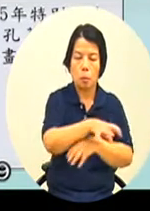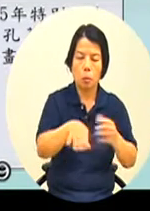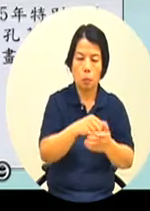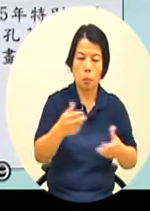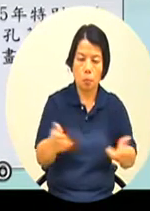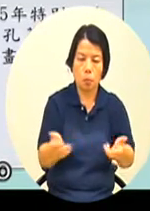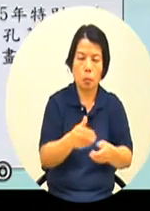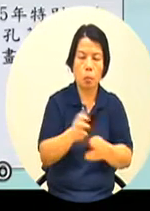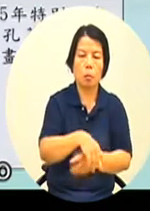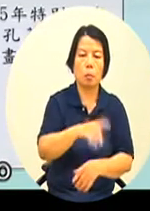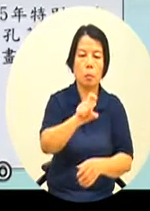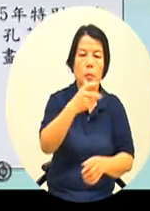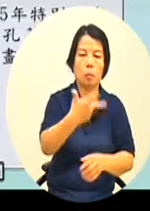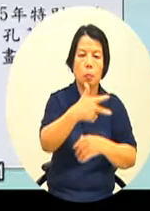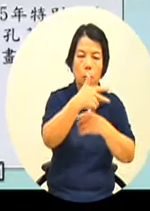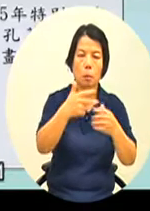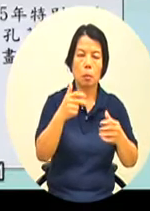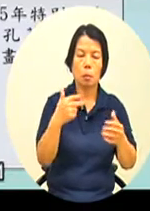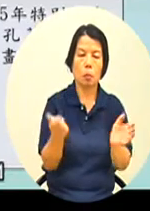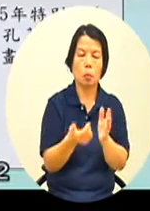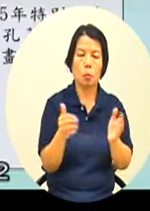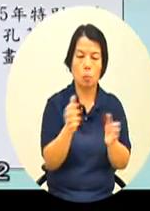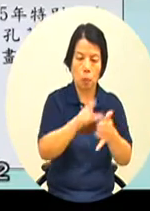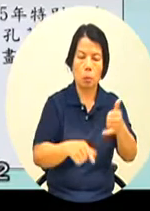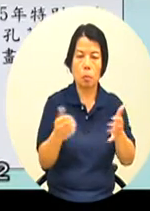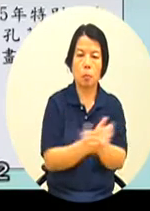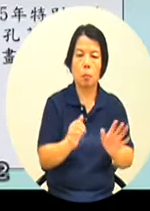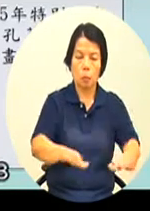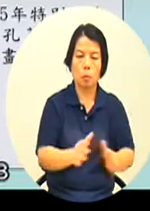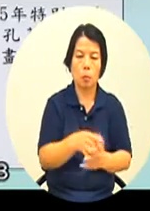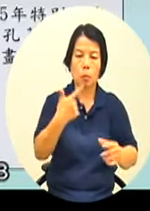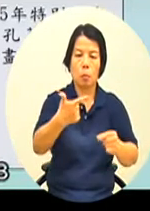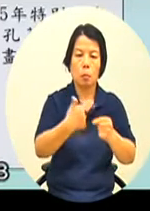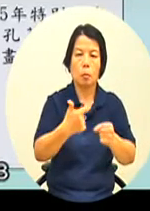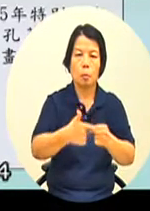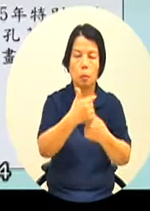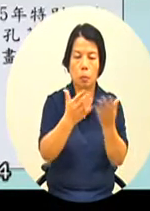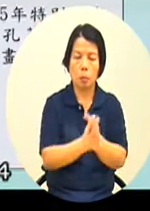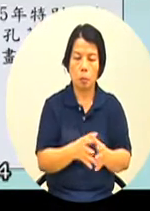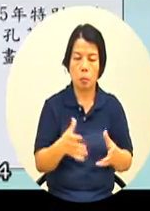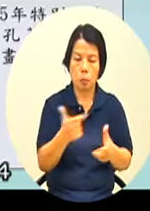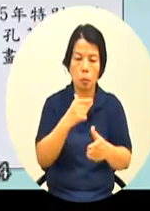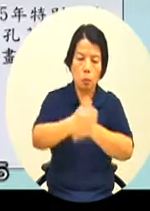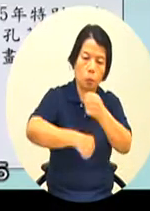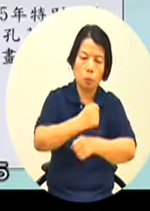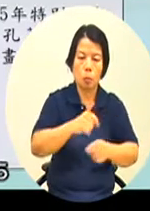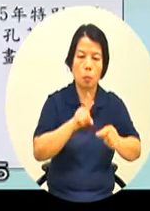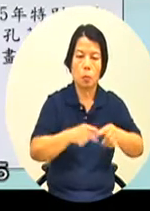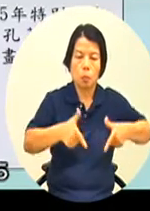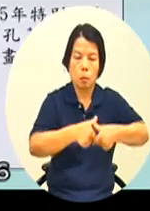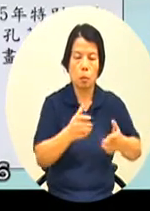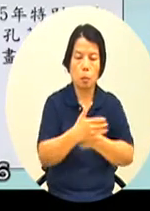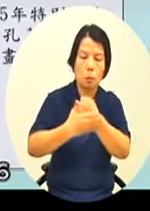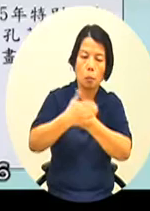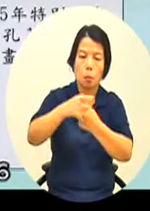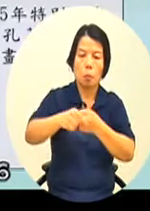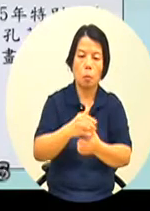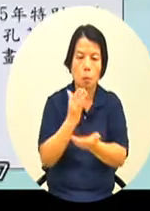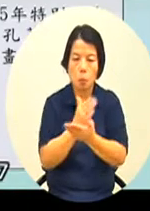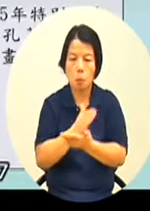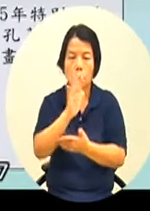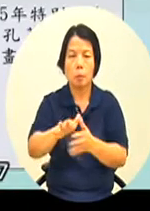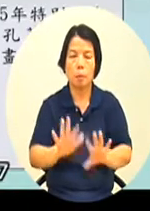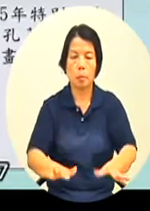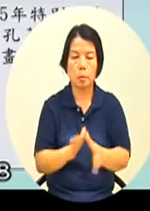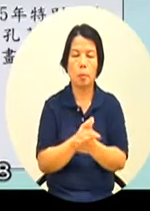那同时，我们也完成我们6米以下道路的一个考核，在7月我们也完成了活动中心维护使用的一个考核。那我们在